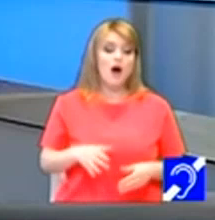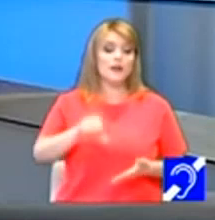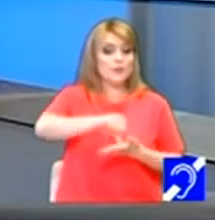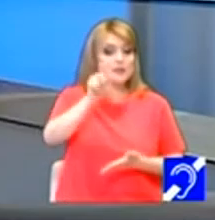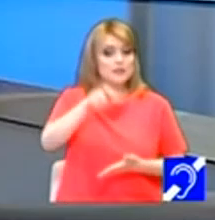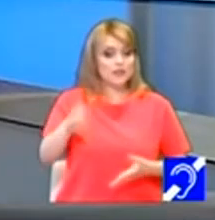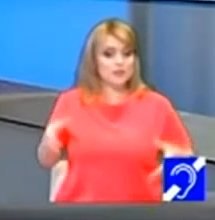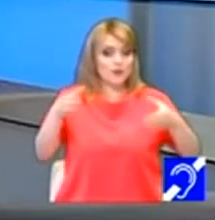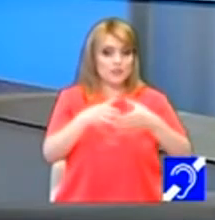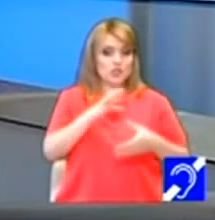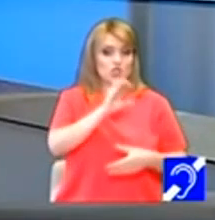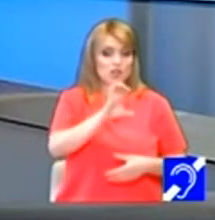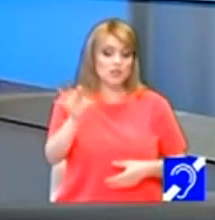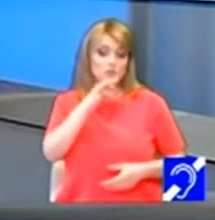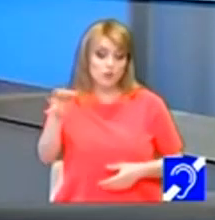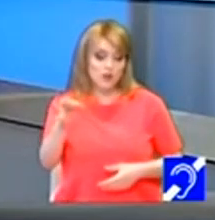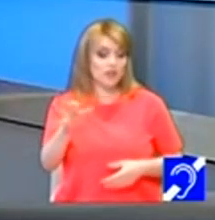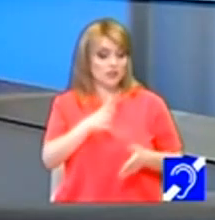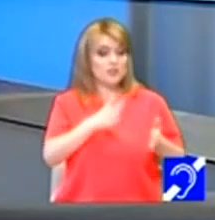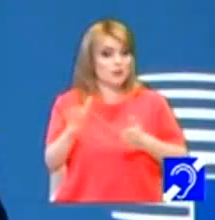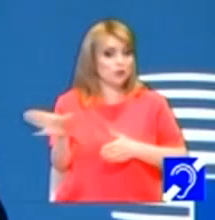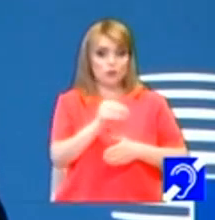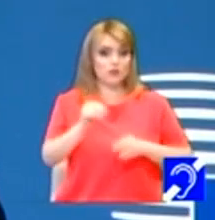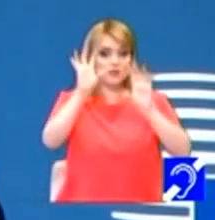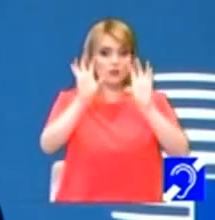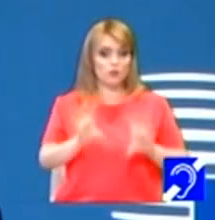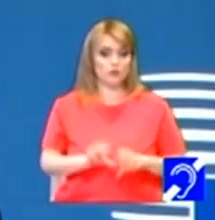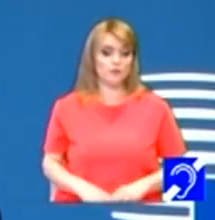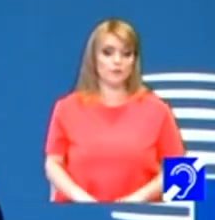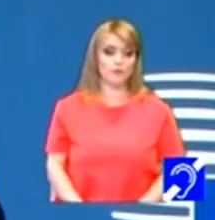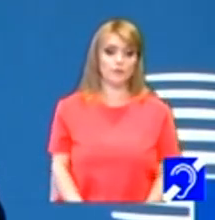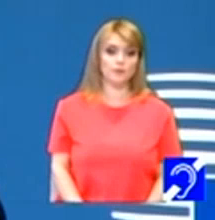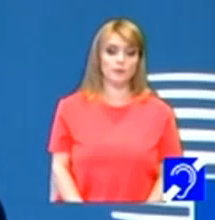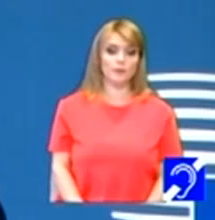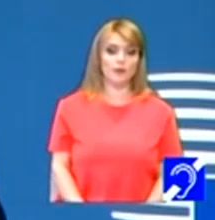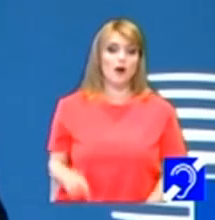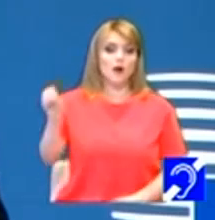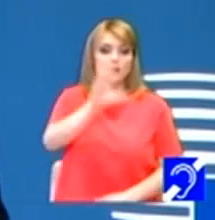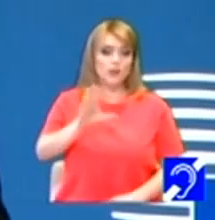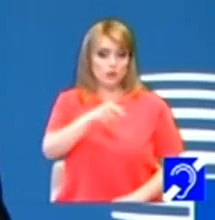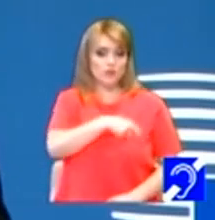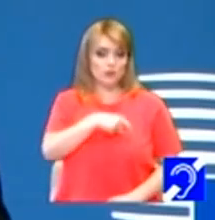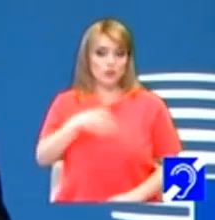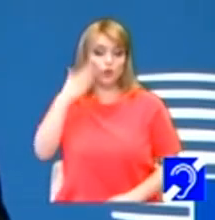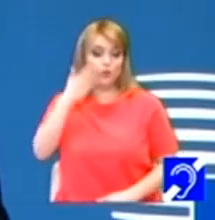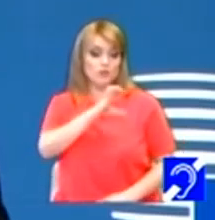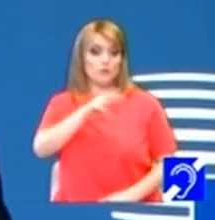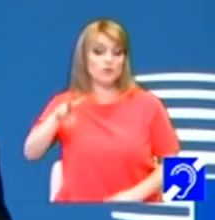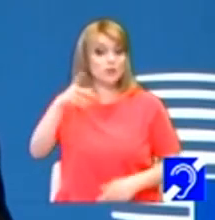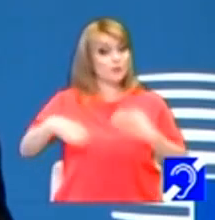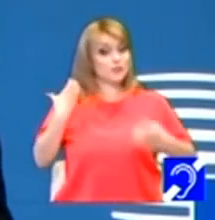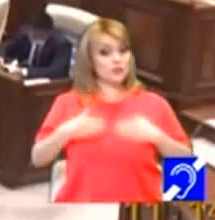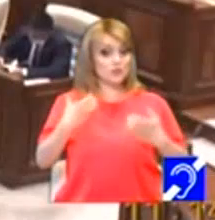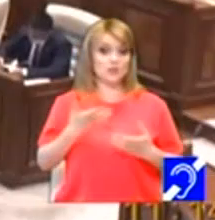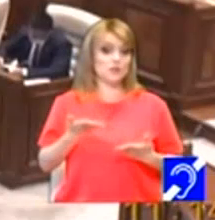legislație electorală respectă toate normele democratice. Europarlamentarul Siegfried Mureșan e